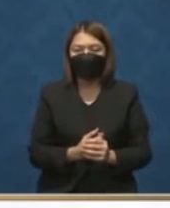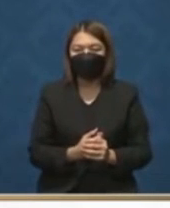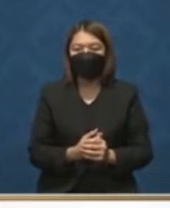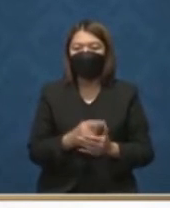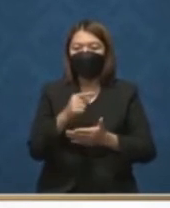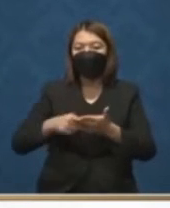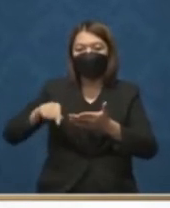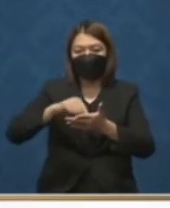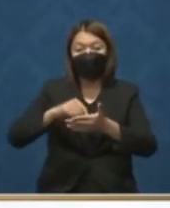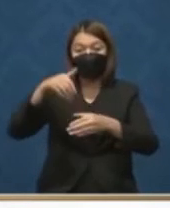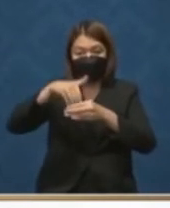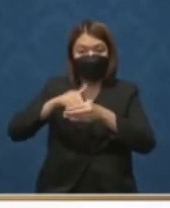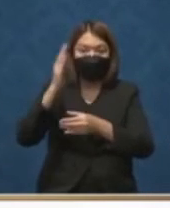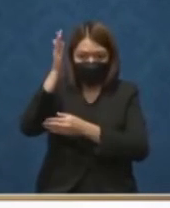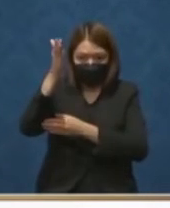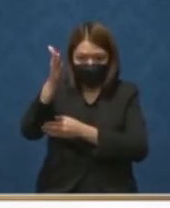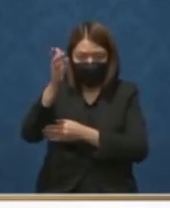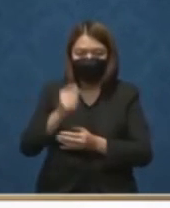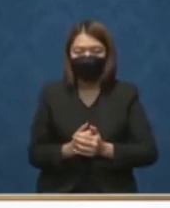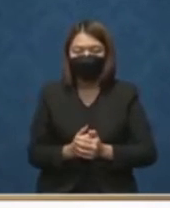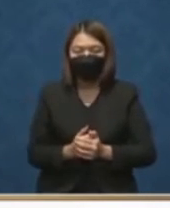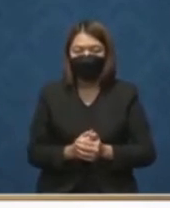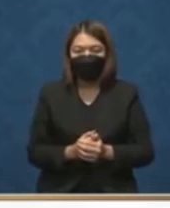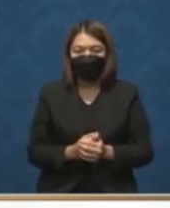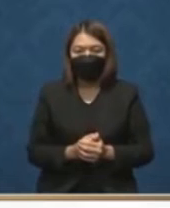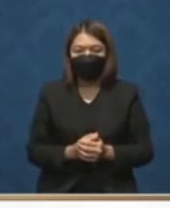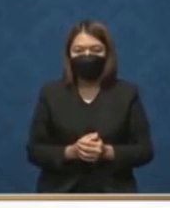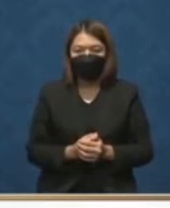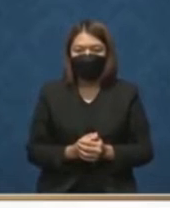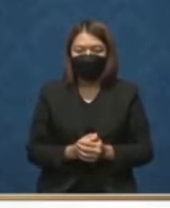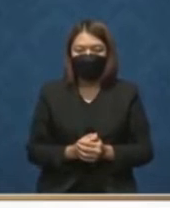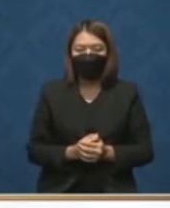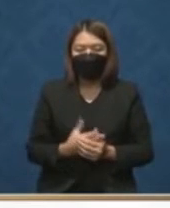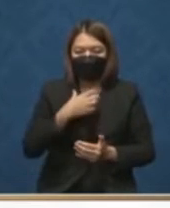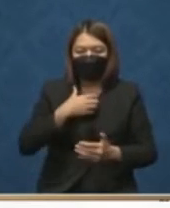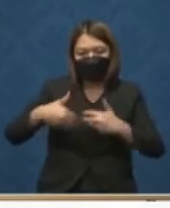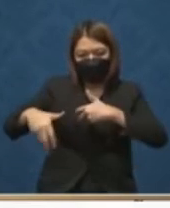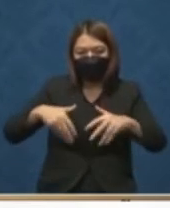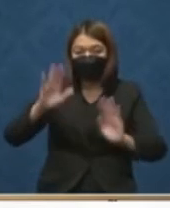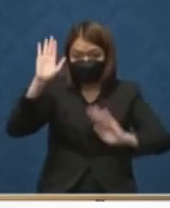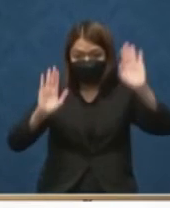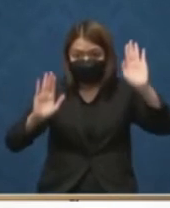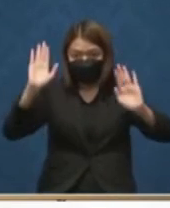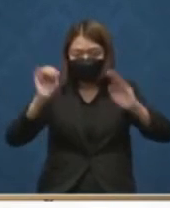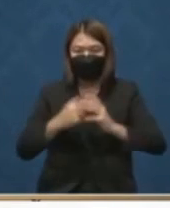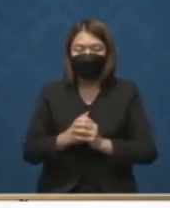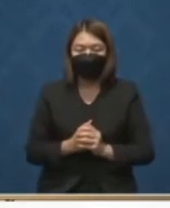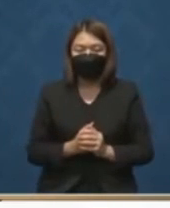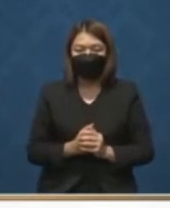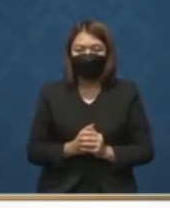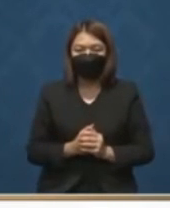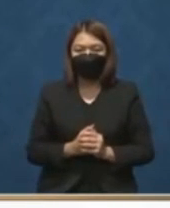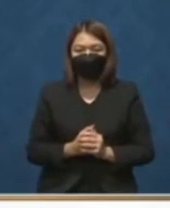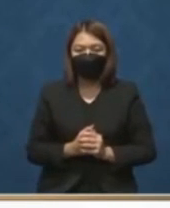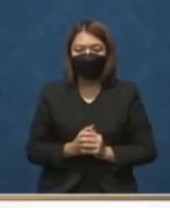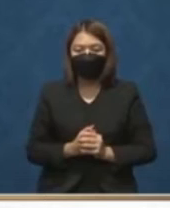นุนเรื่องของยัตติที่เกี่ยวข้องกับคำถามที่จะพ่วงเข้าไปในการเลือกตั้งครั้งห